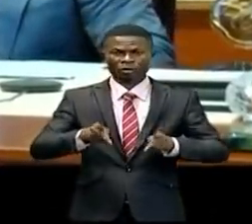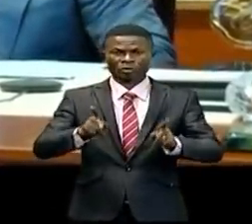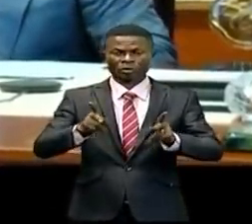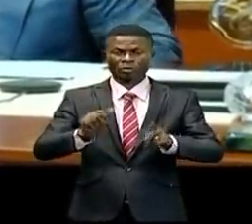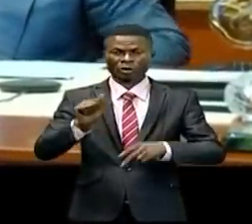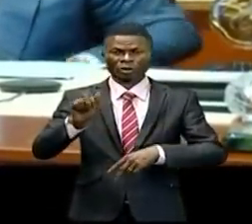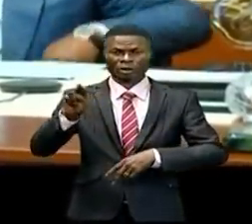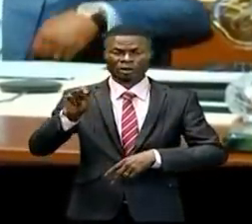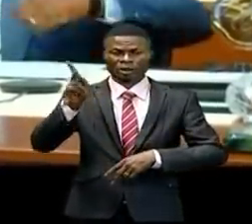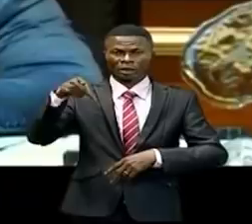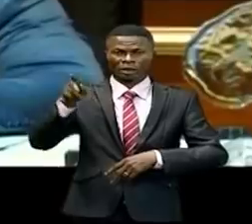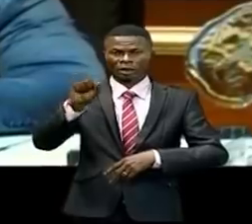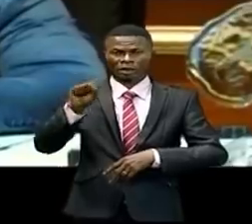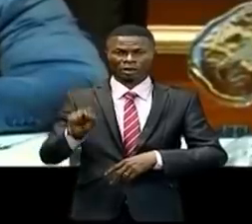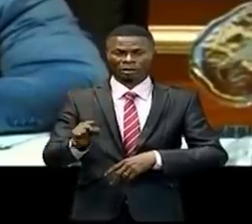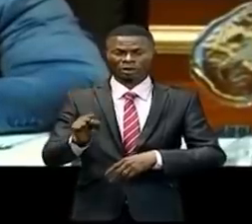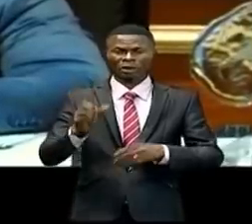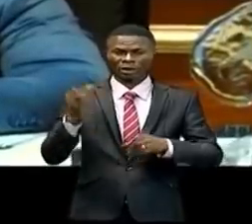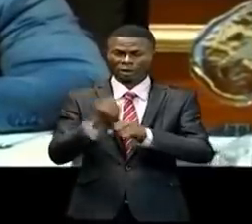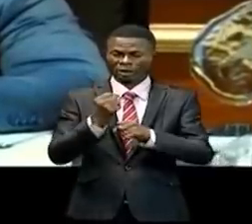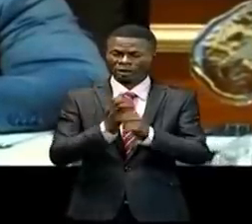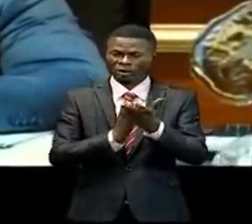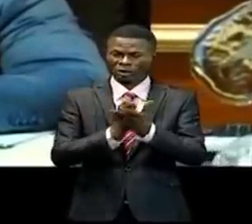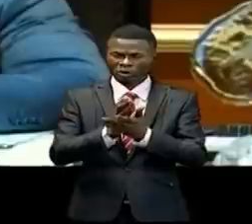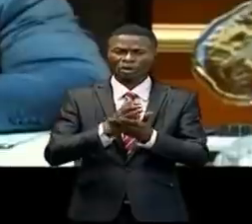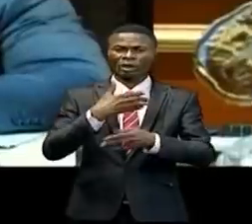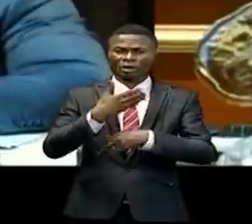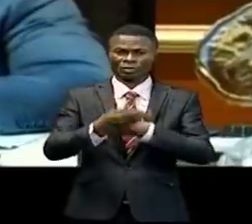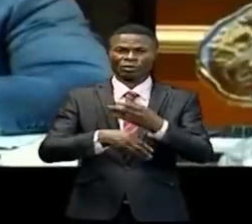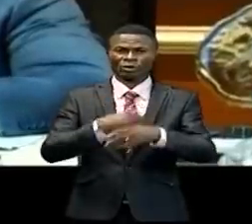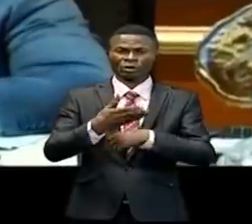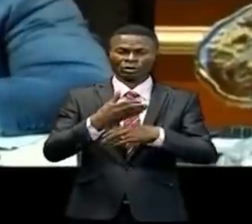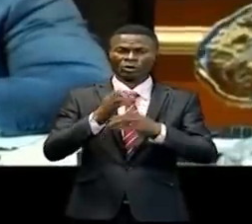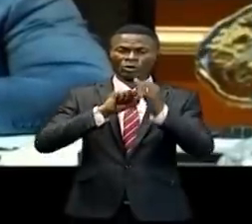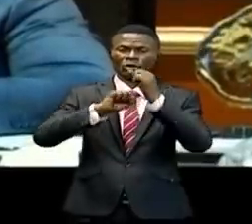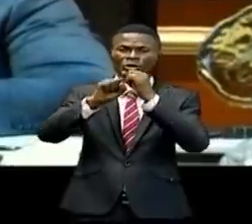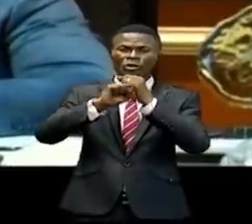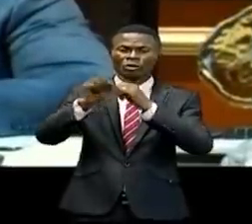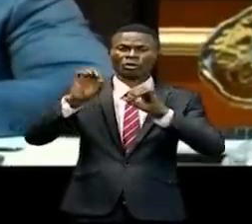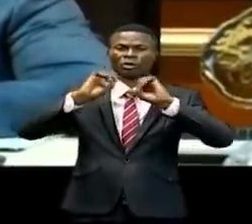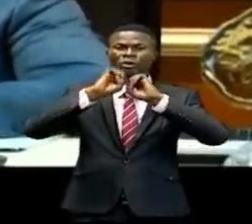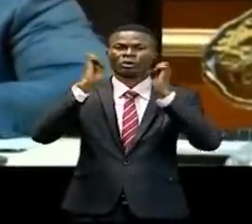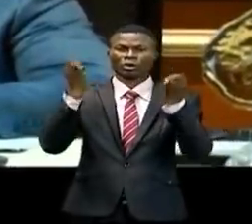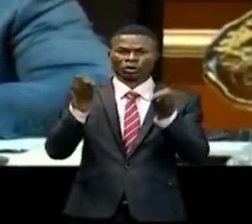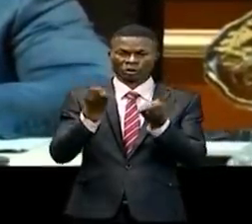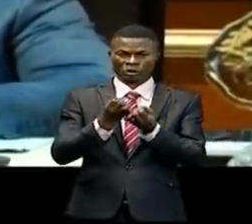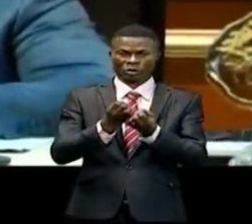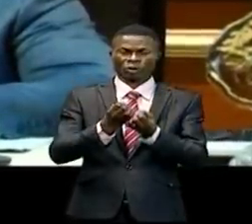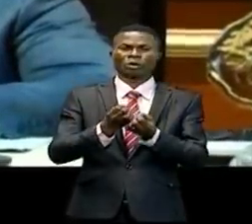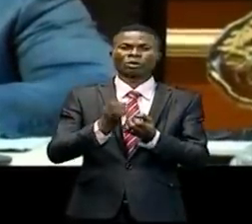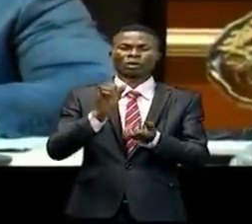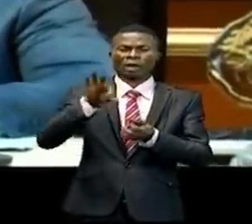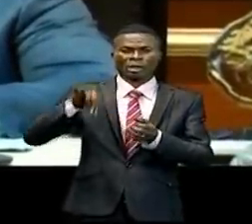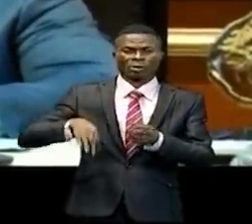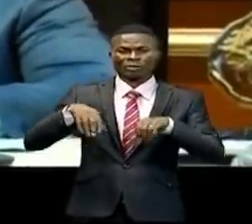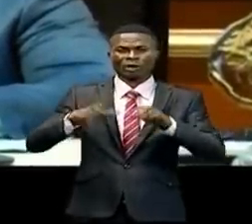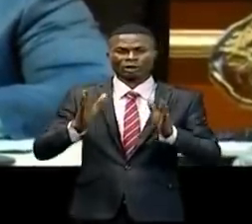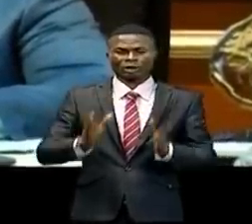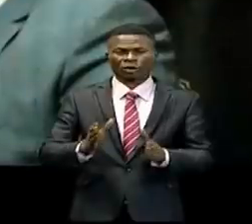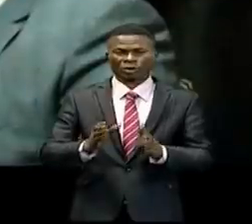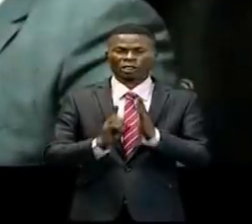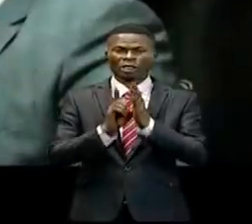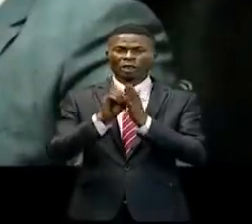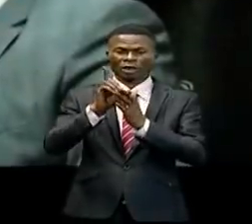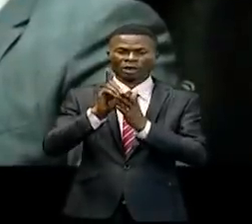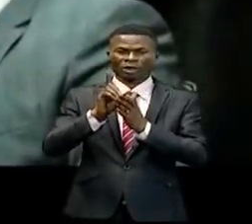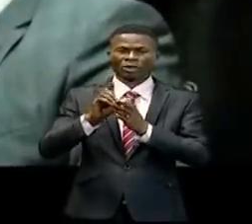l'ARSP d'accomplir ses missions afin d'assurer la promotion des entreprises à capitaux congolais et de faire émerger une